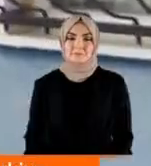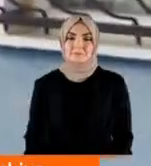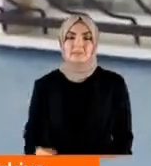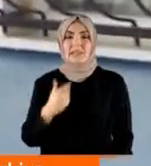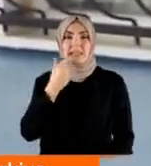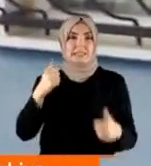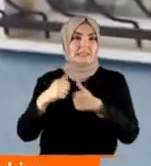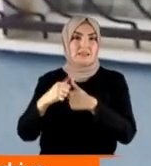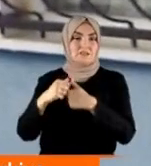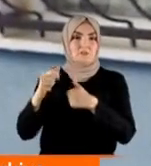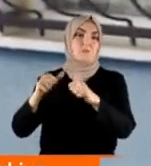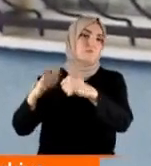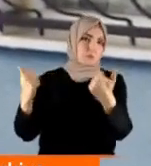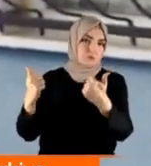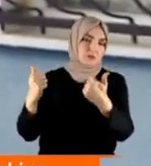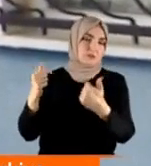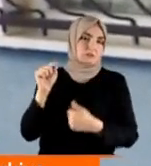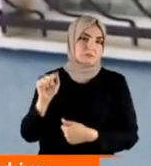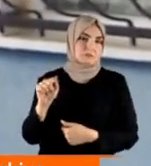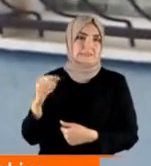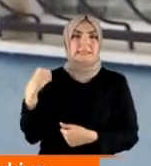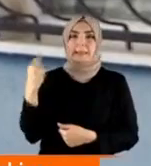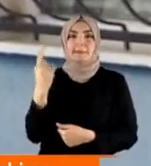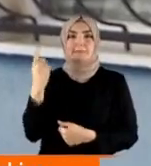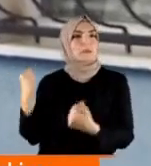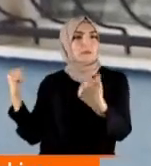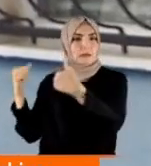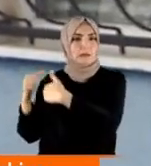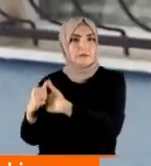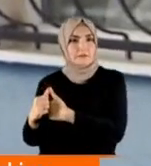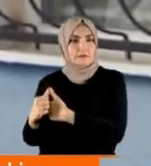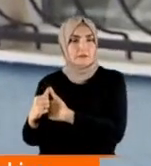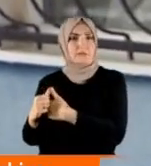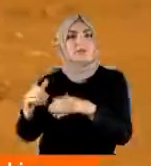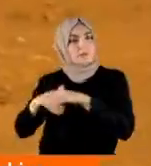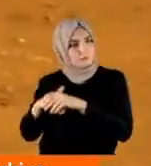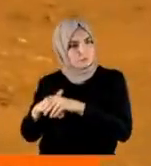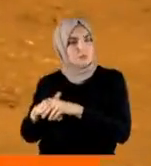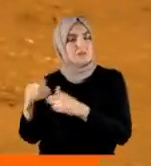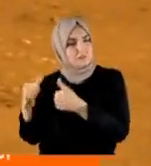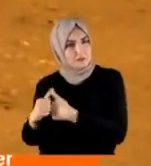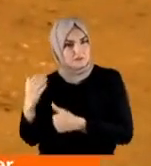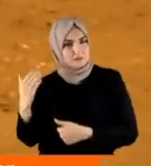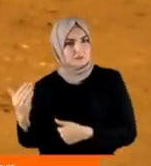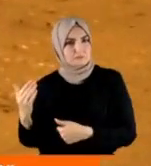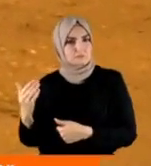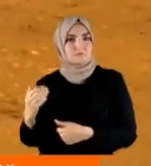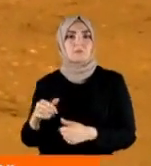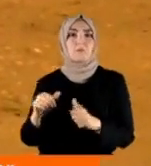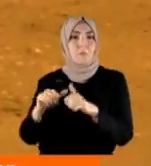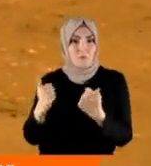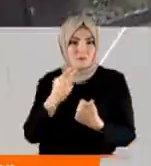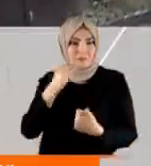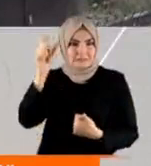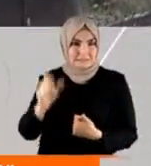Eski eşinden boşanmış, yeni biriyle tanışmış. Boşanmıştı, hayatına yeni bir